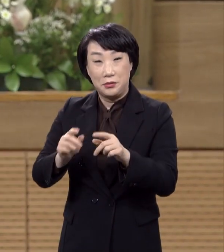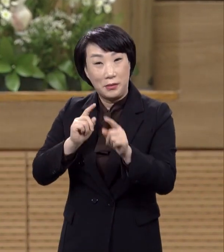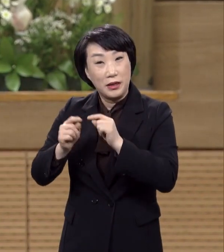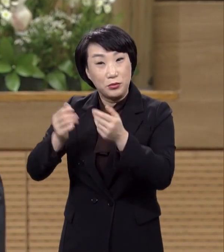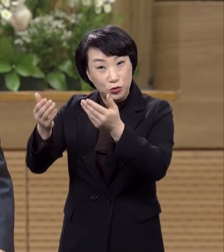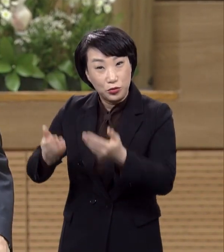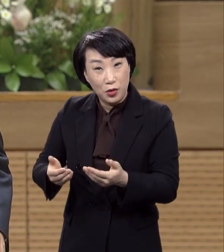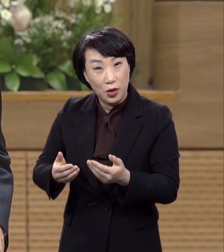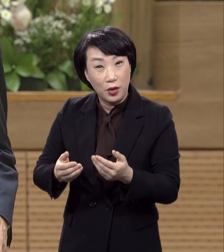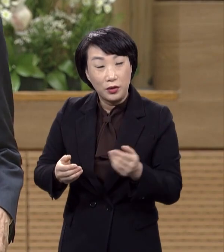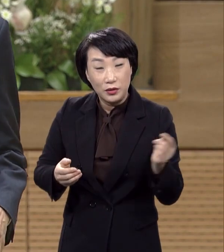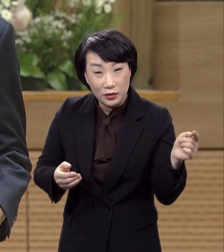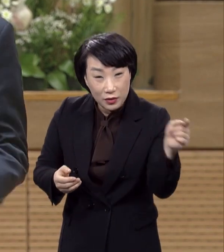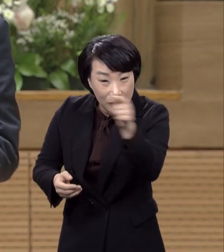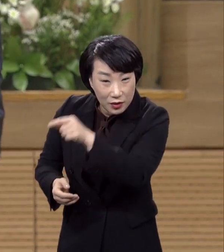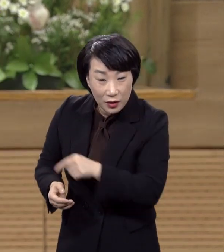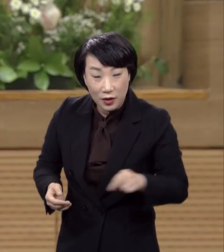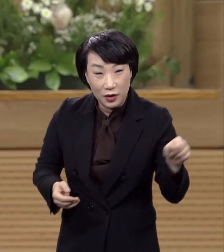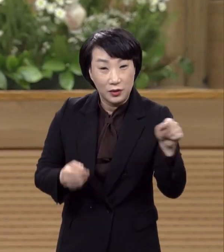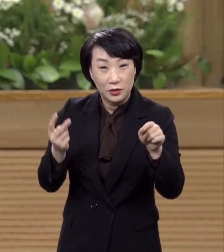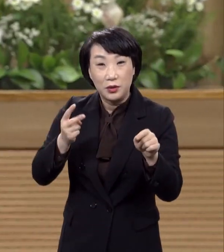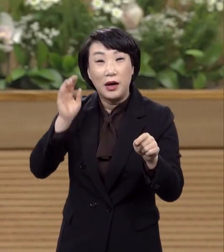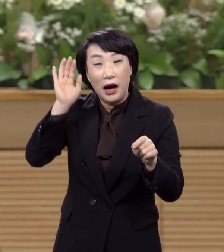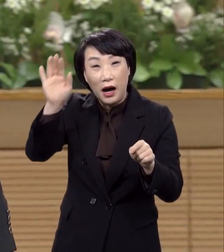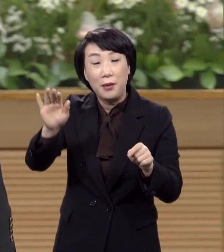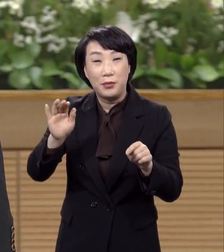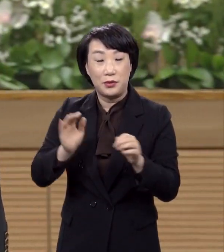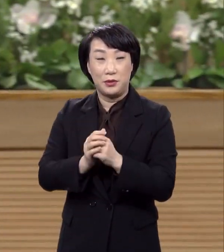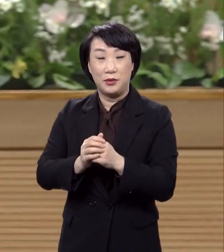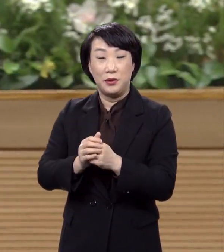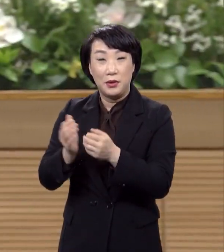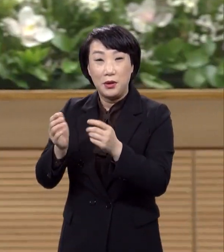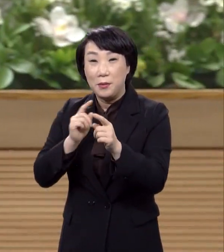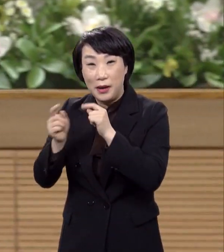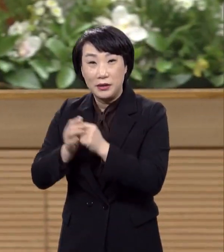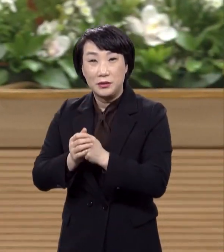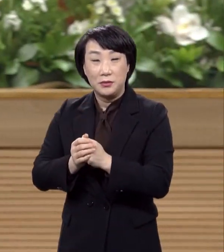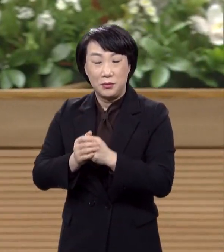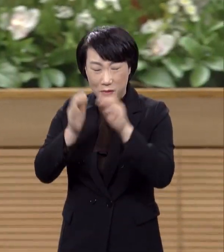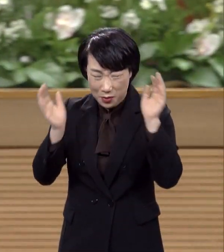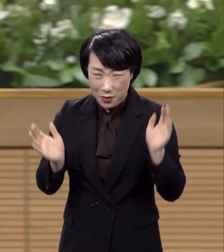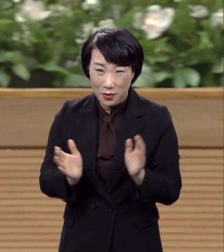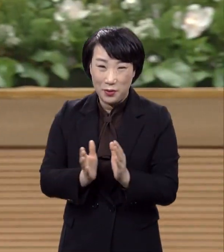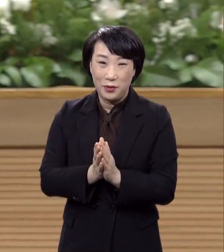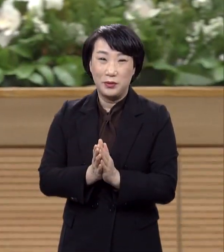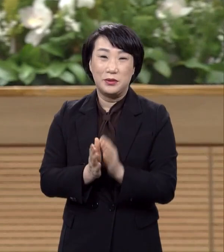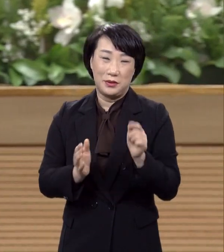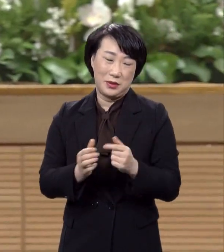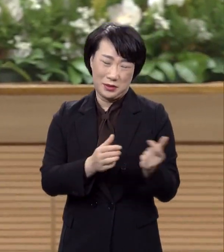하시는 말씀이나 앞으로 장차에 하신 말씀이나